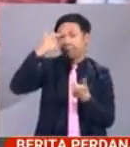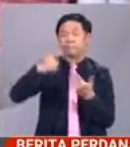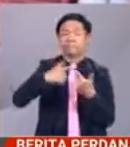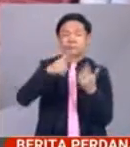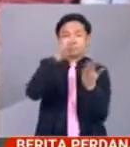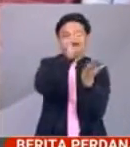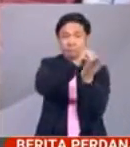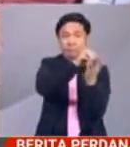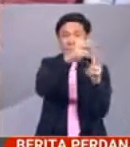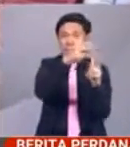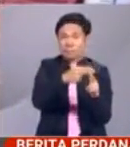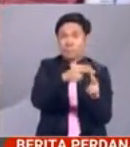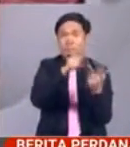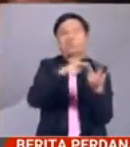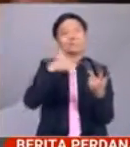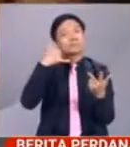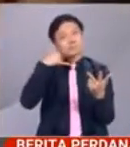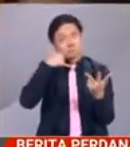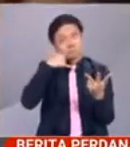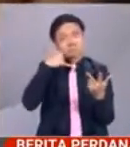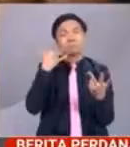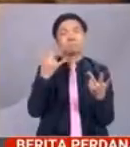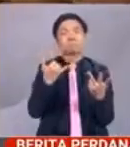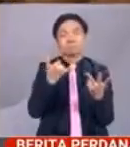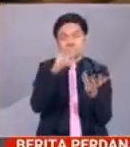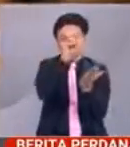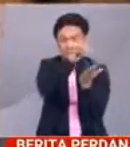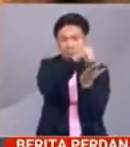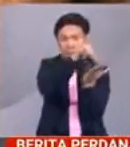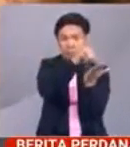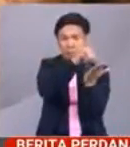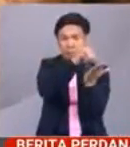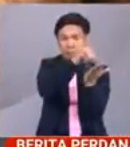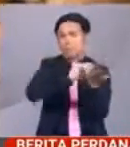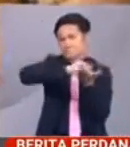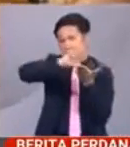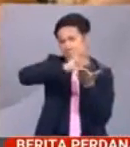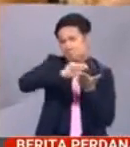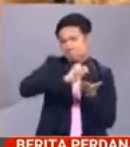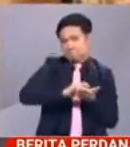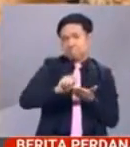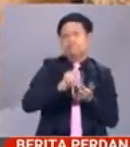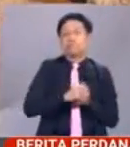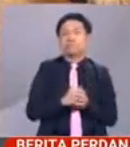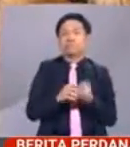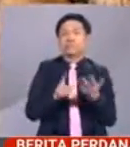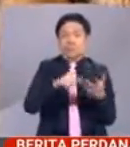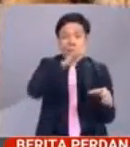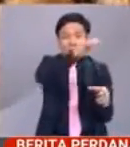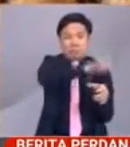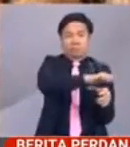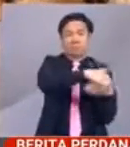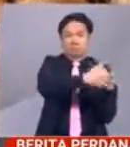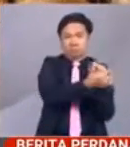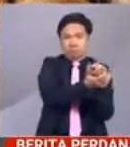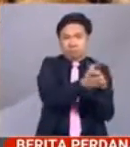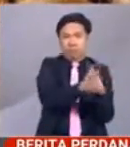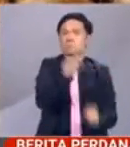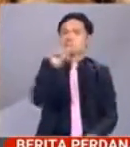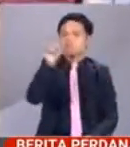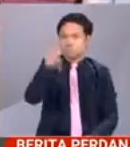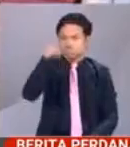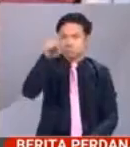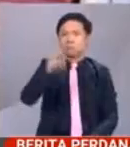dan nombor telefon, still kita masuk dalam list book dan pemakaian hand sanitizer lah. Memang